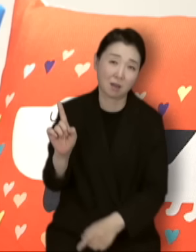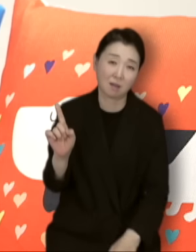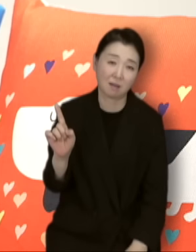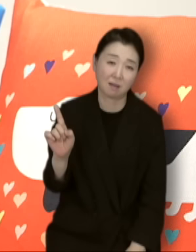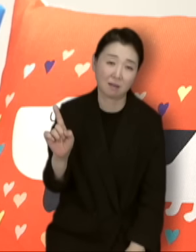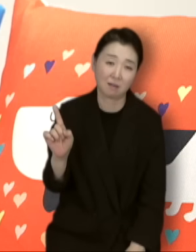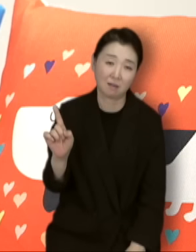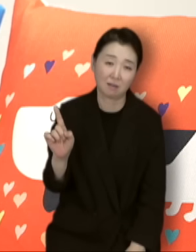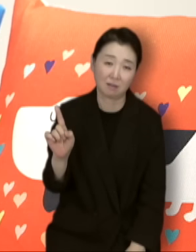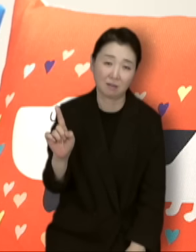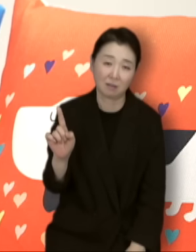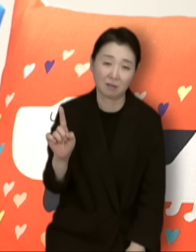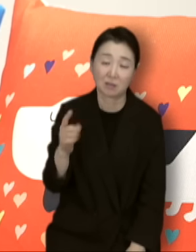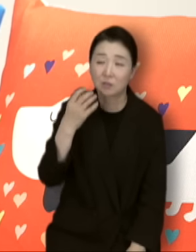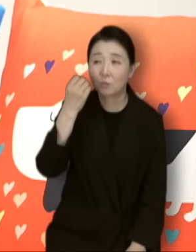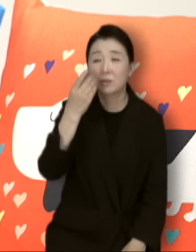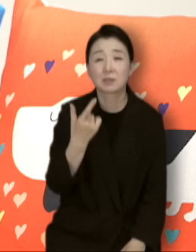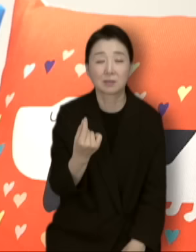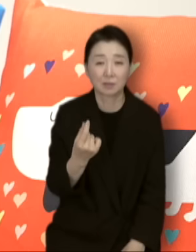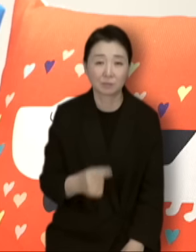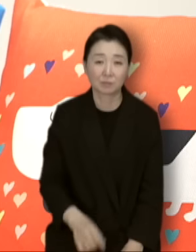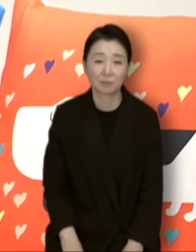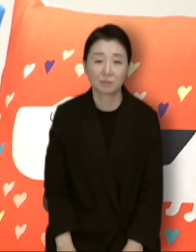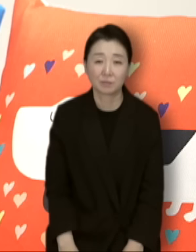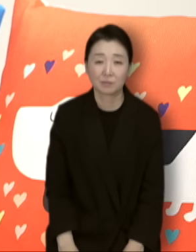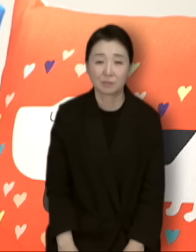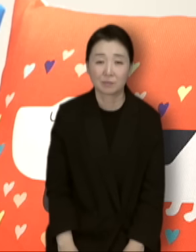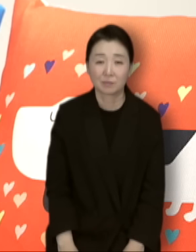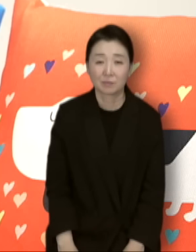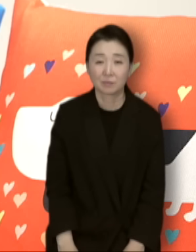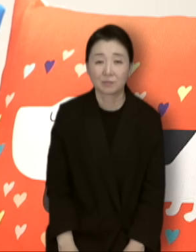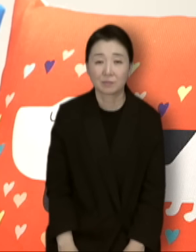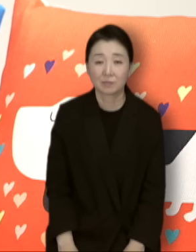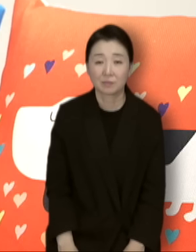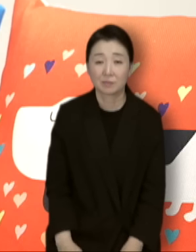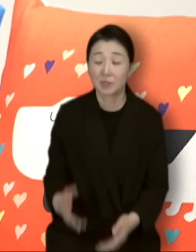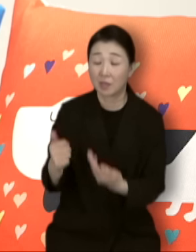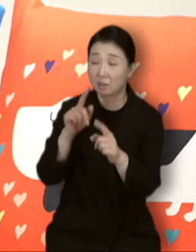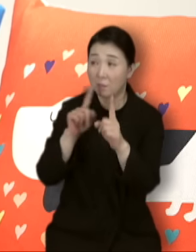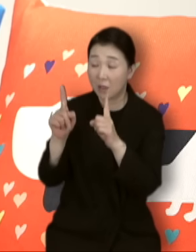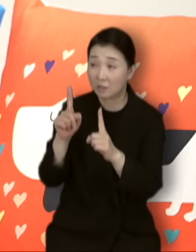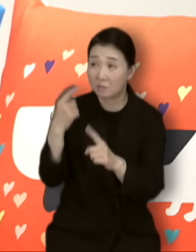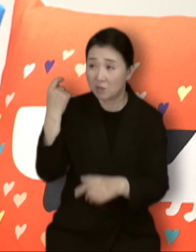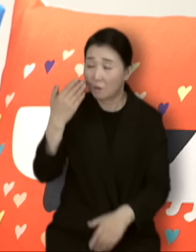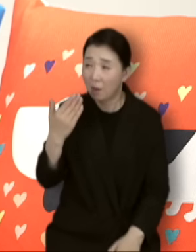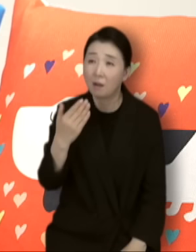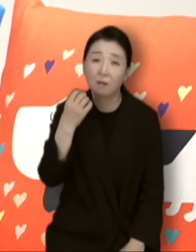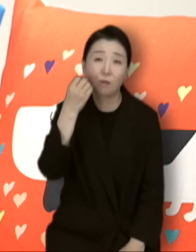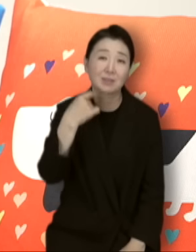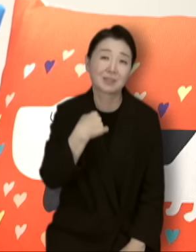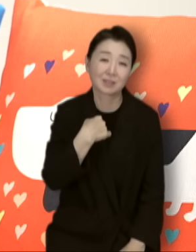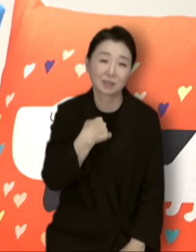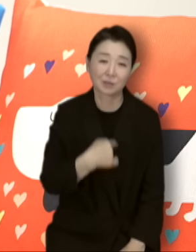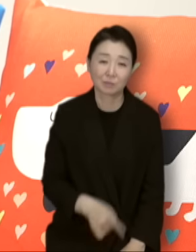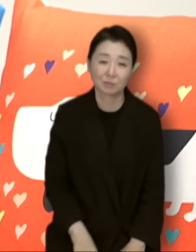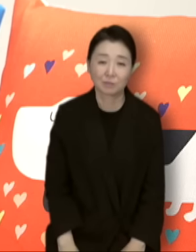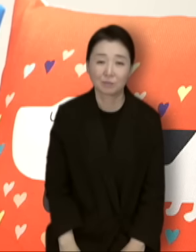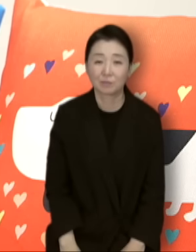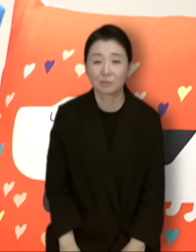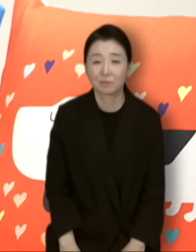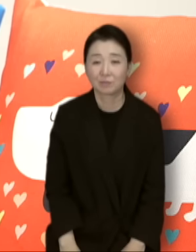아멘 오 그 그런게 너무 신기하죠 하나님의 이렇게 말씀을들을 수